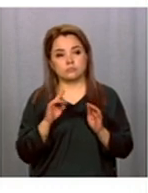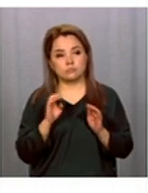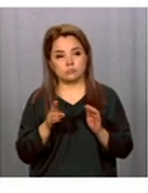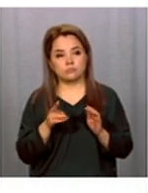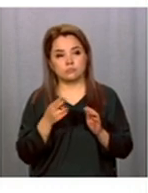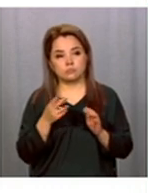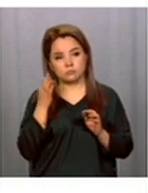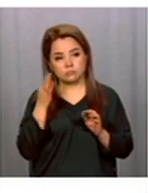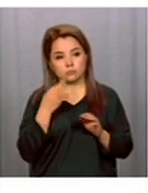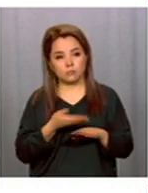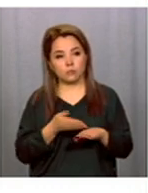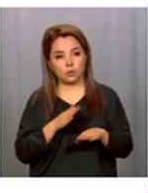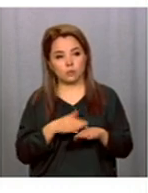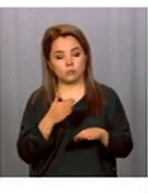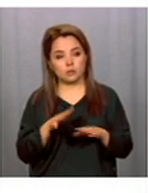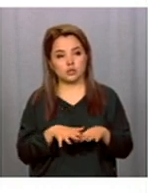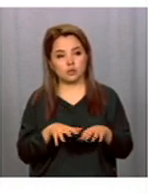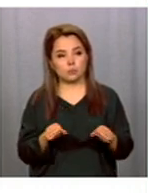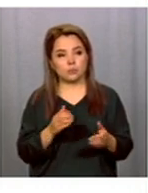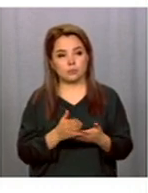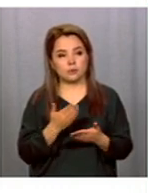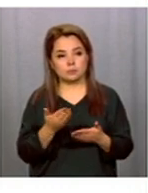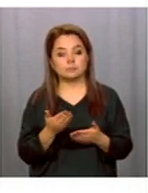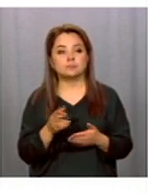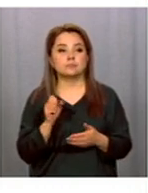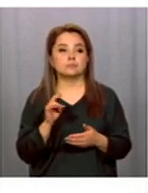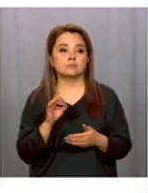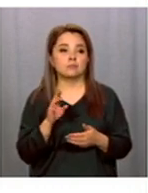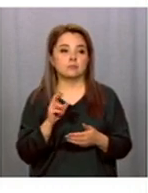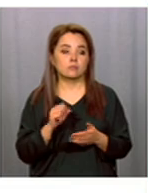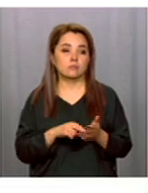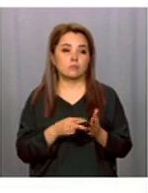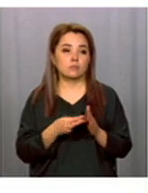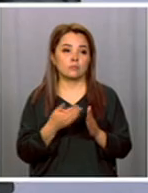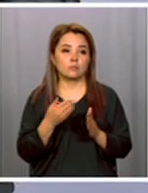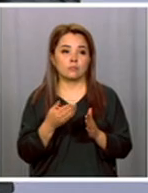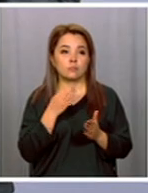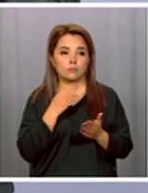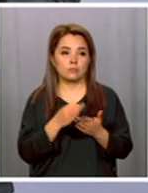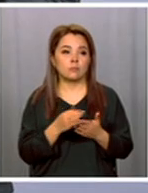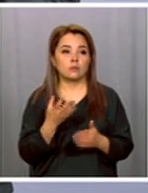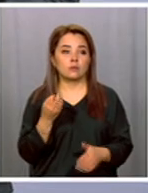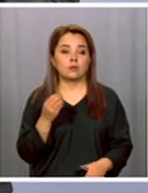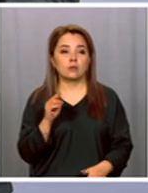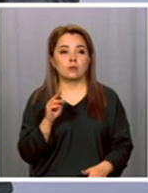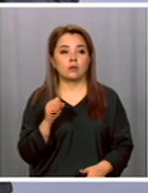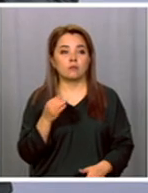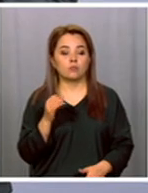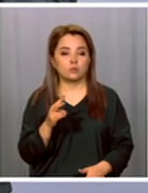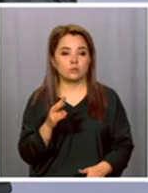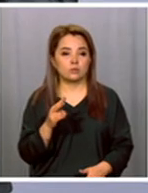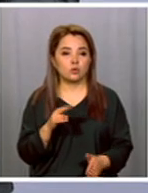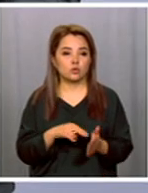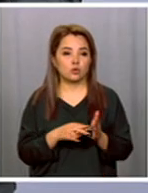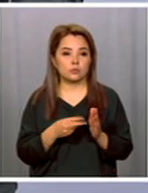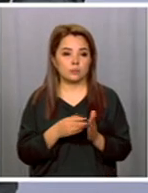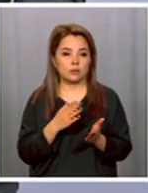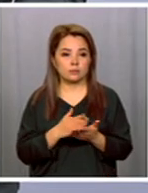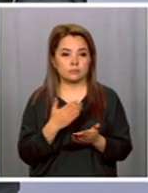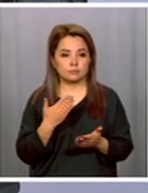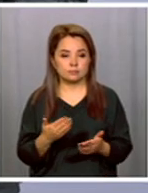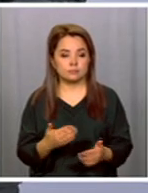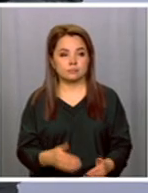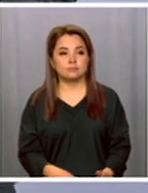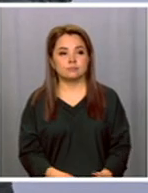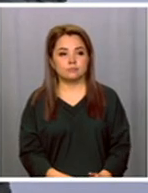Польшаға шабуыл жасады. Барбаросса жоспары және тайфун жоспары.